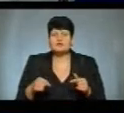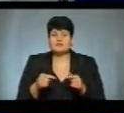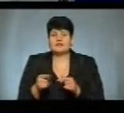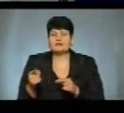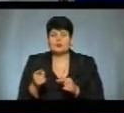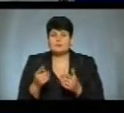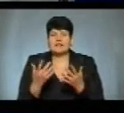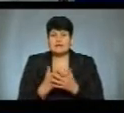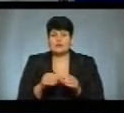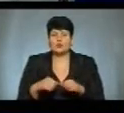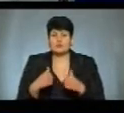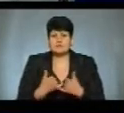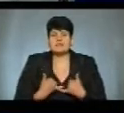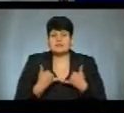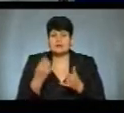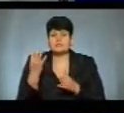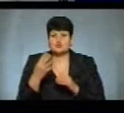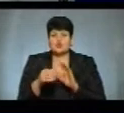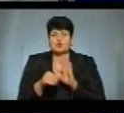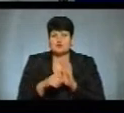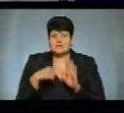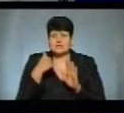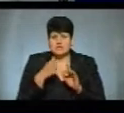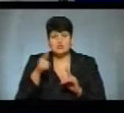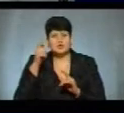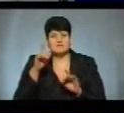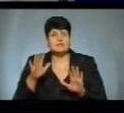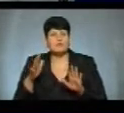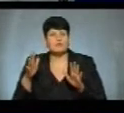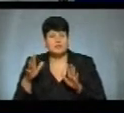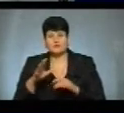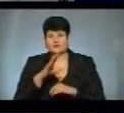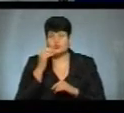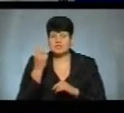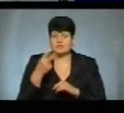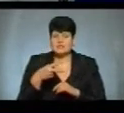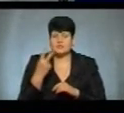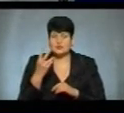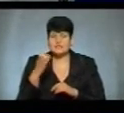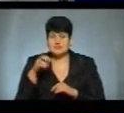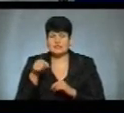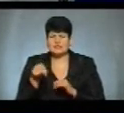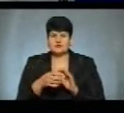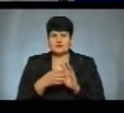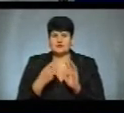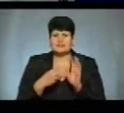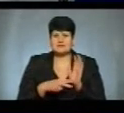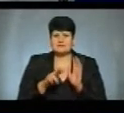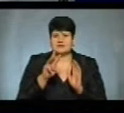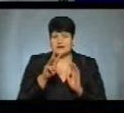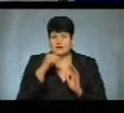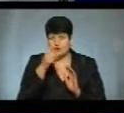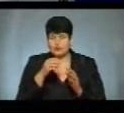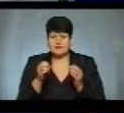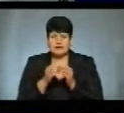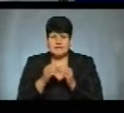Тернопільська кінокомісія, присвятили 46-й річниці чортківських подій. У ніч на 22 січня 1973 року 10